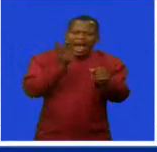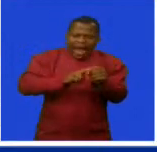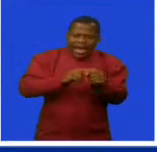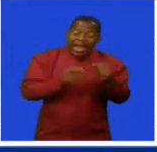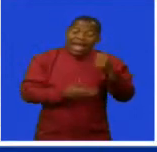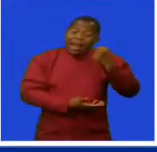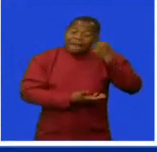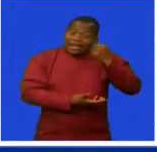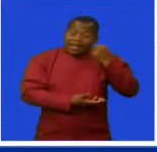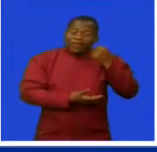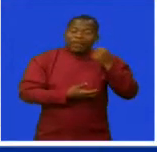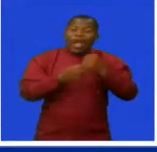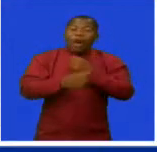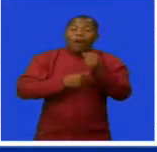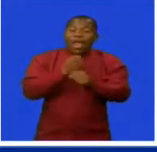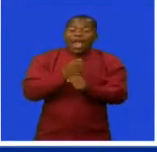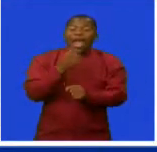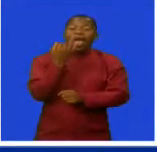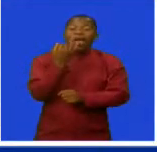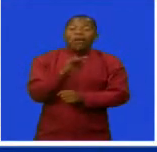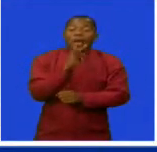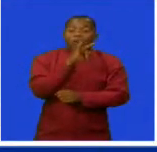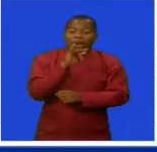alo eminyakatimali wahulumende